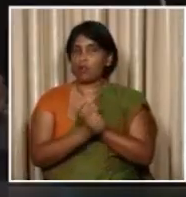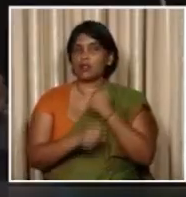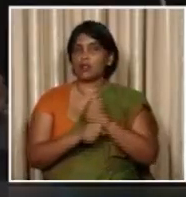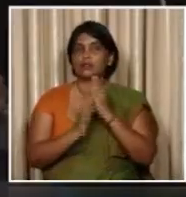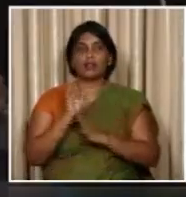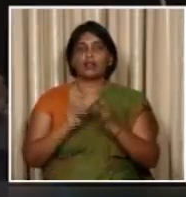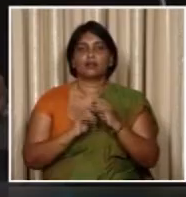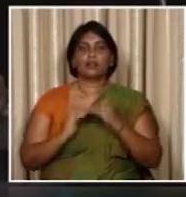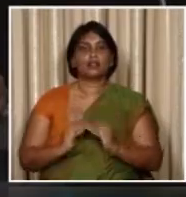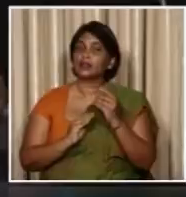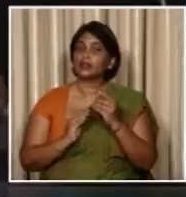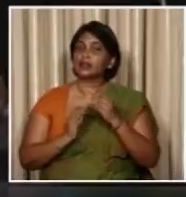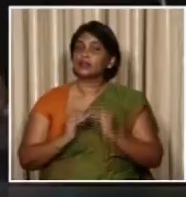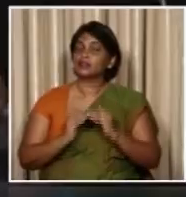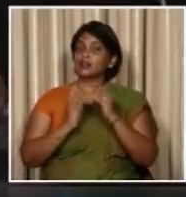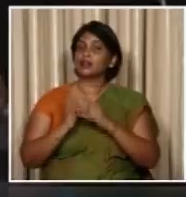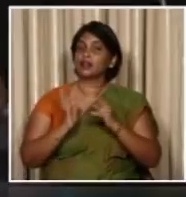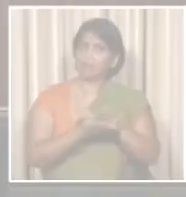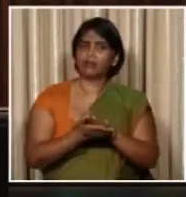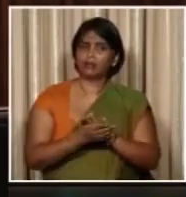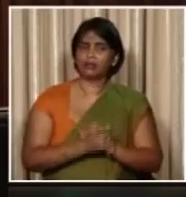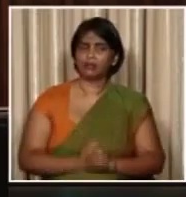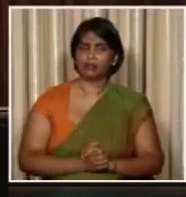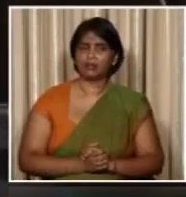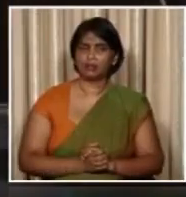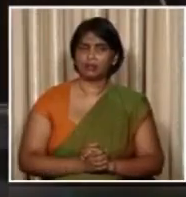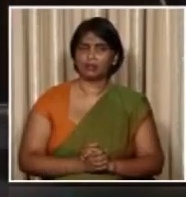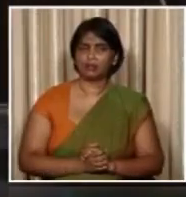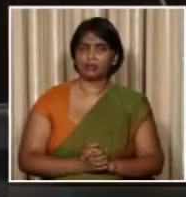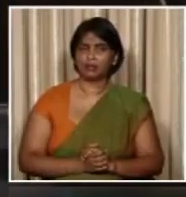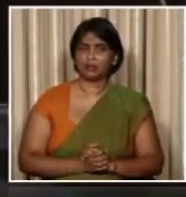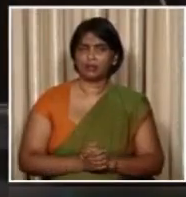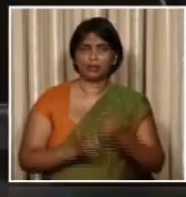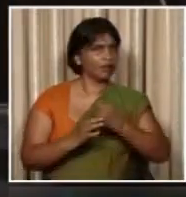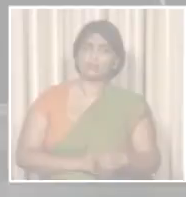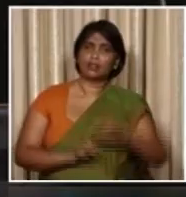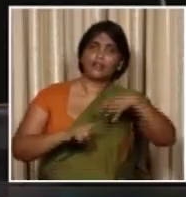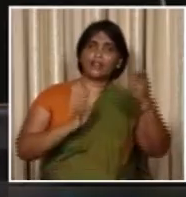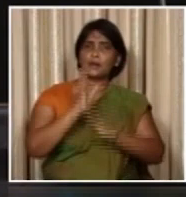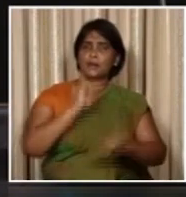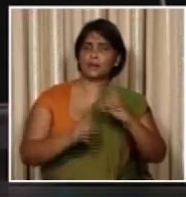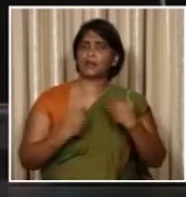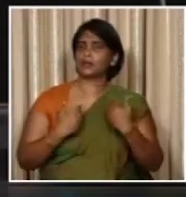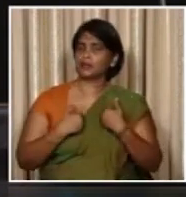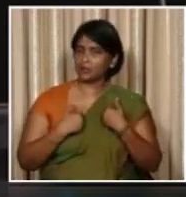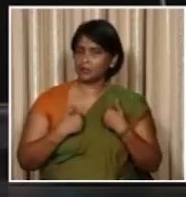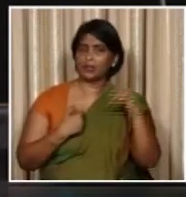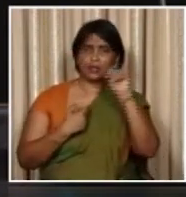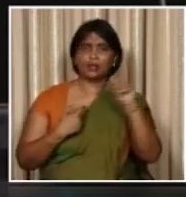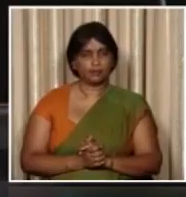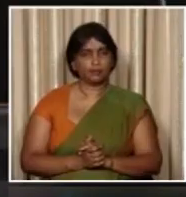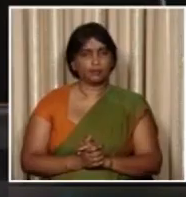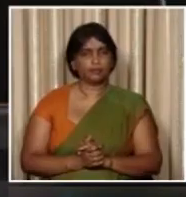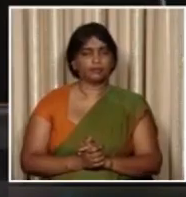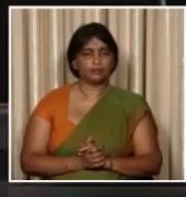ඒතකොට සංවර්ධන උපාය වර්ග ජාත්‍යන්තර කටයුතු අමති. ඉවරද කරන්න කියන්නේ හැන්සාඩ් එකේ වැරදි වයින් කරන්න කියන්නේ. අපි මෛත්‍රීපාල උන්නේ අයින්